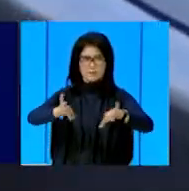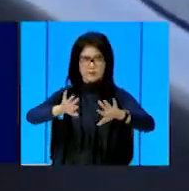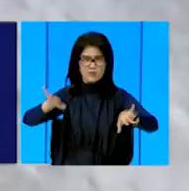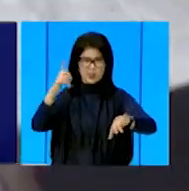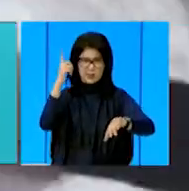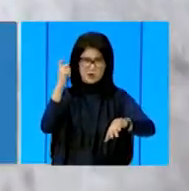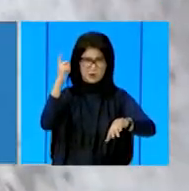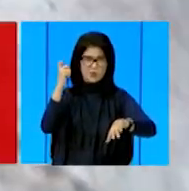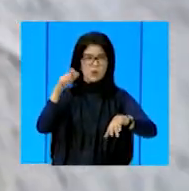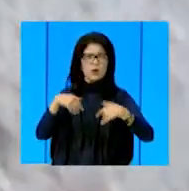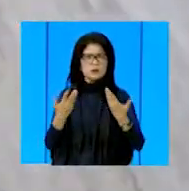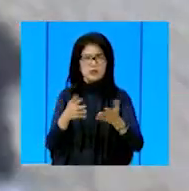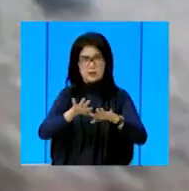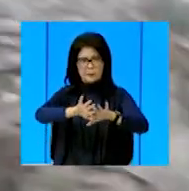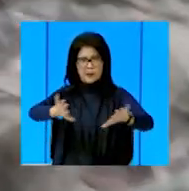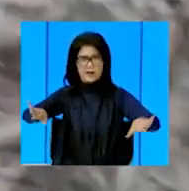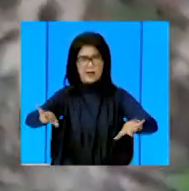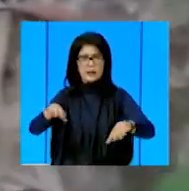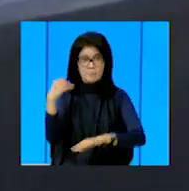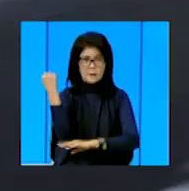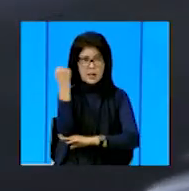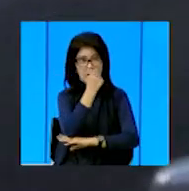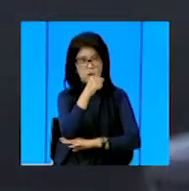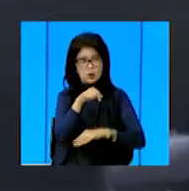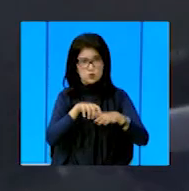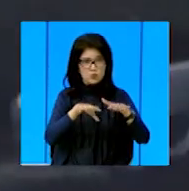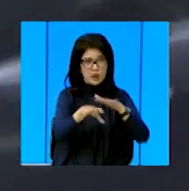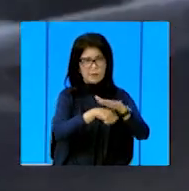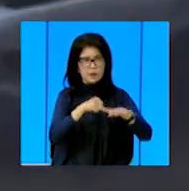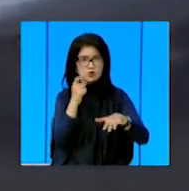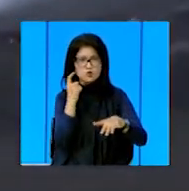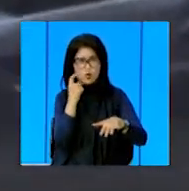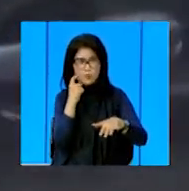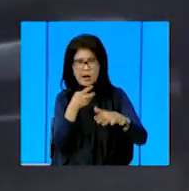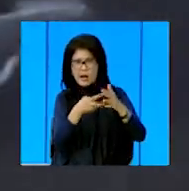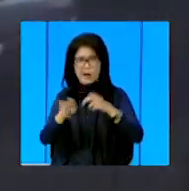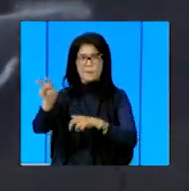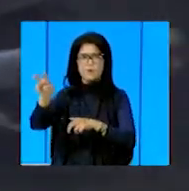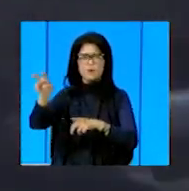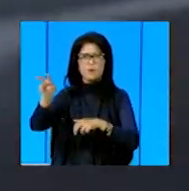Para pelaku ini tertangkap basah saat beraksi, sempat melarikan diri ke atap bangunan.